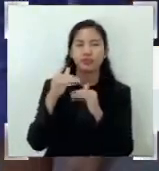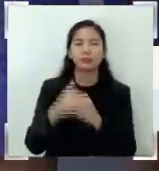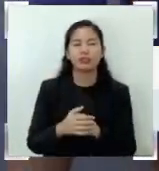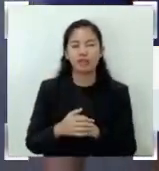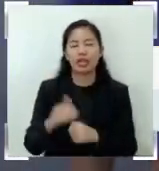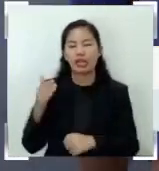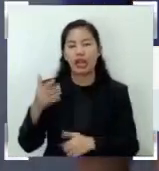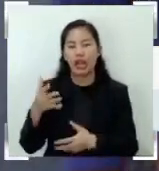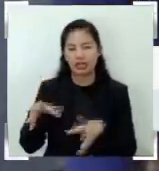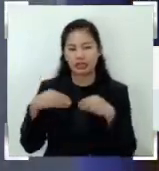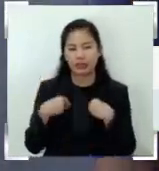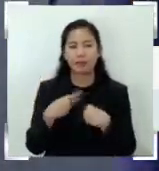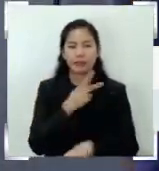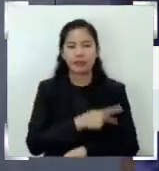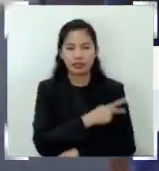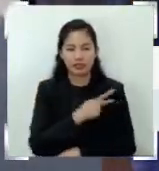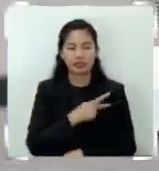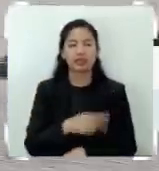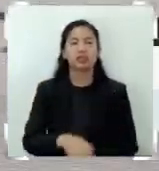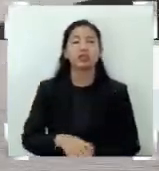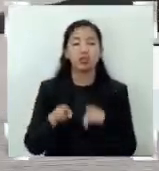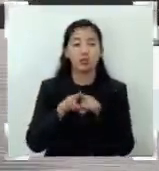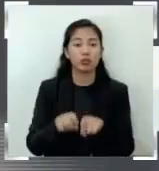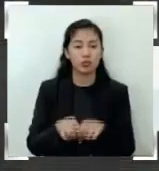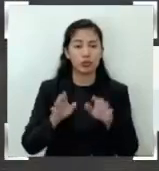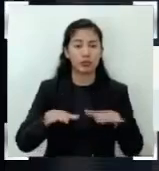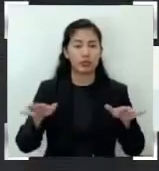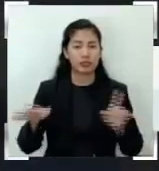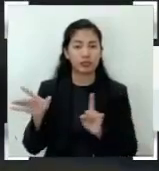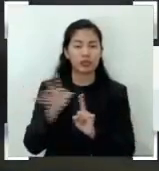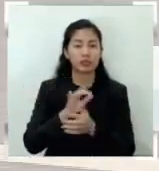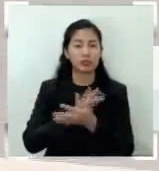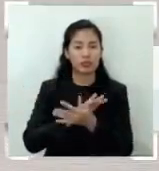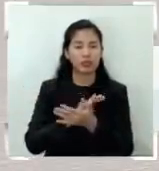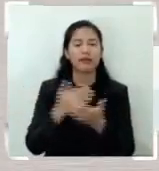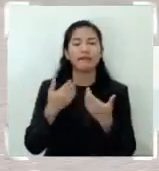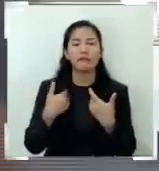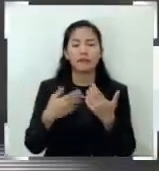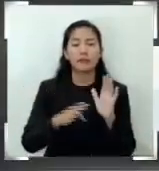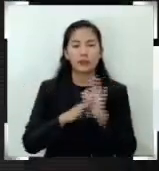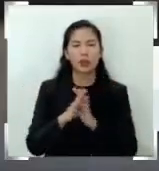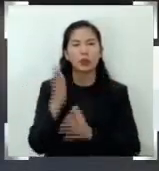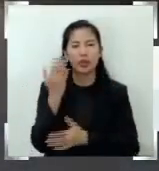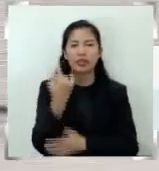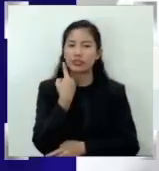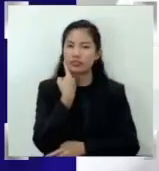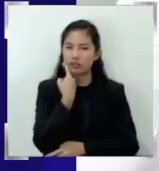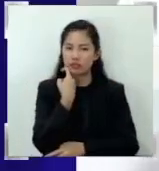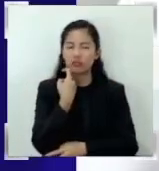din daw nila na bahagyang umakyat ang mga batang nagkaka-COVID. Bunso daw ito marahil ng pagdagsa ng mga bata sa labas noong lumuwag ang